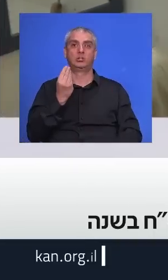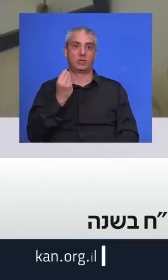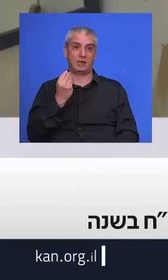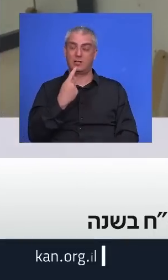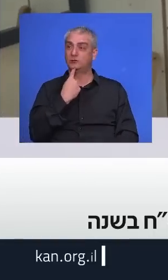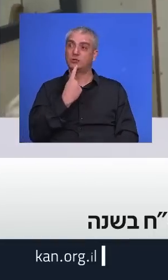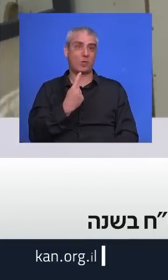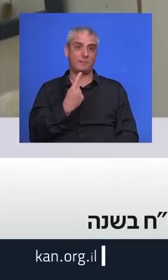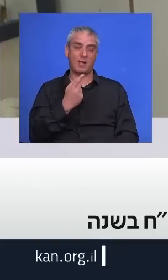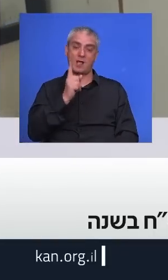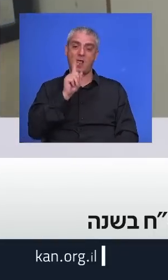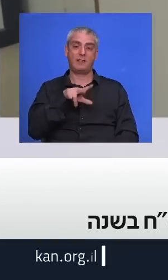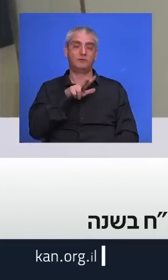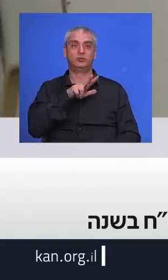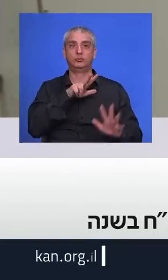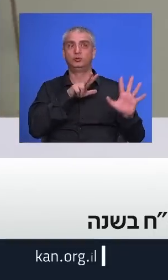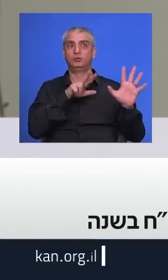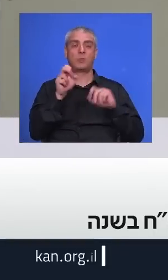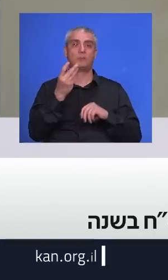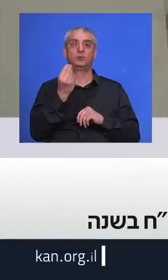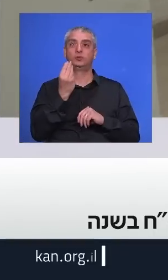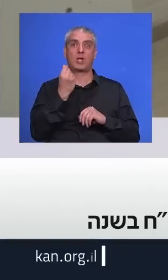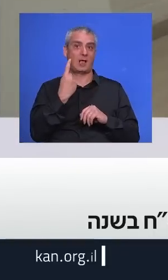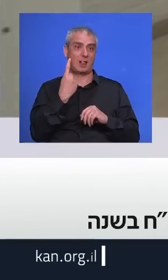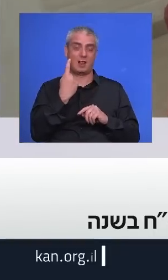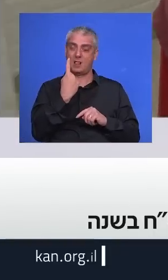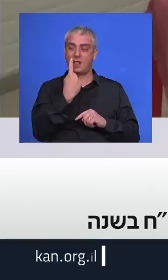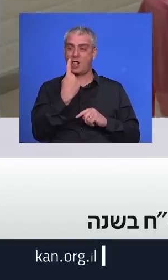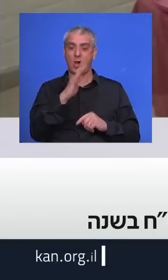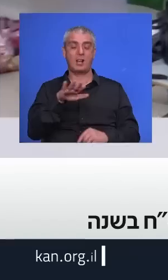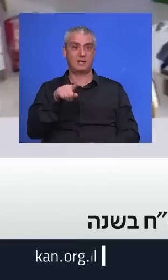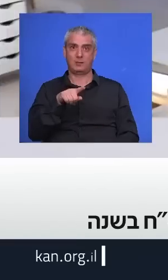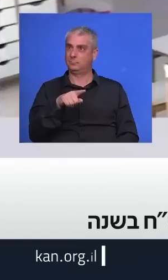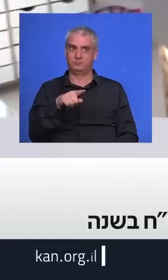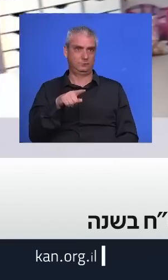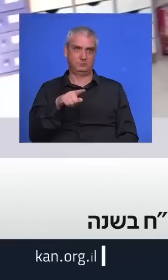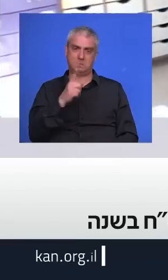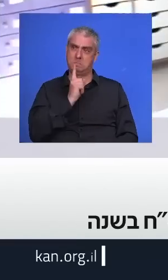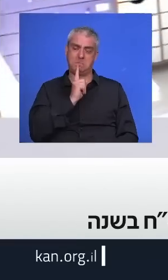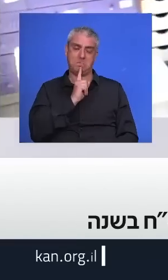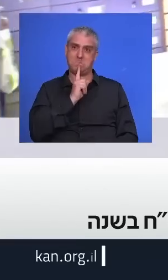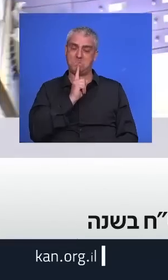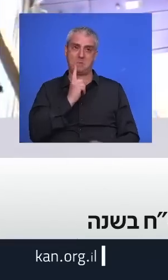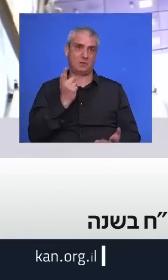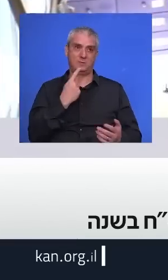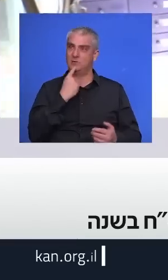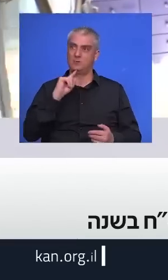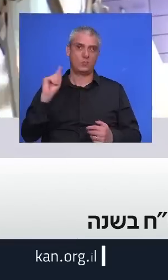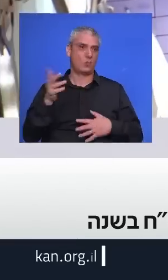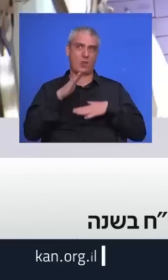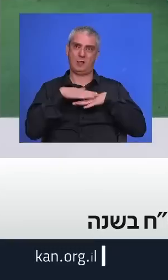אומר 1,800 שקלים פר ילד. זה ממש מעט, יגידו את זה כל